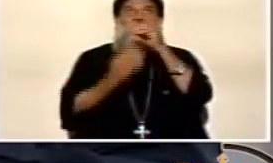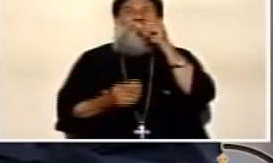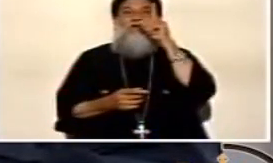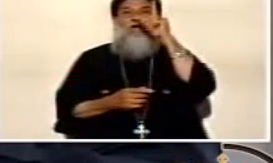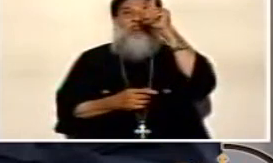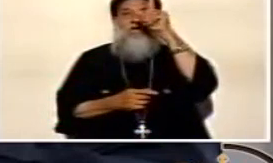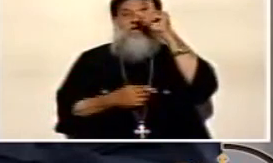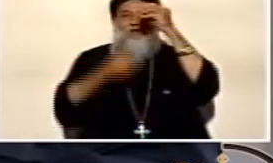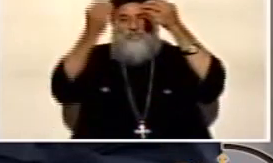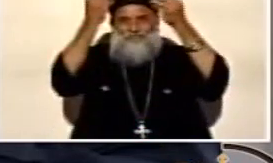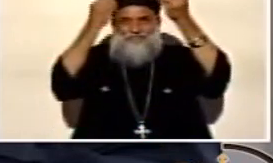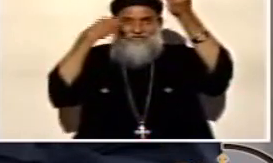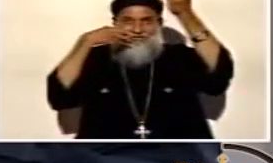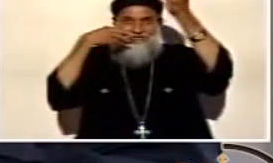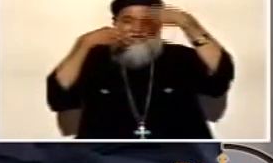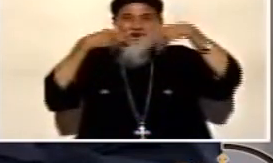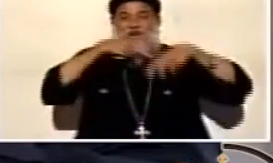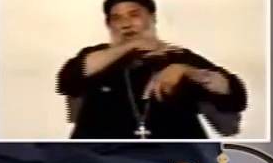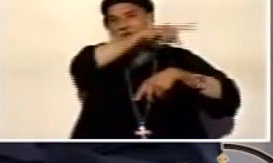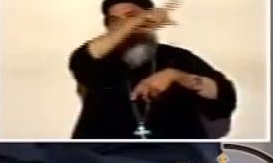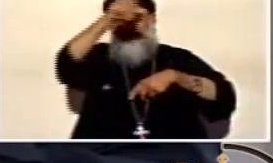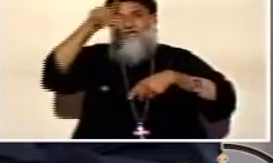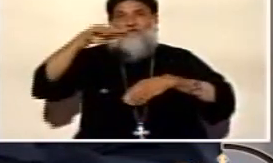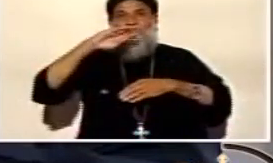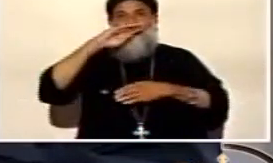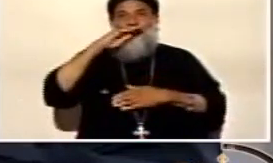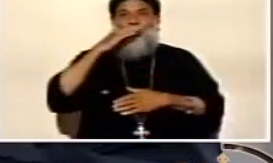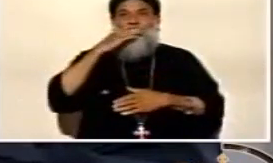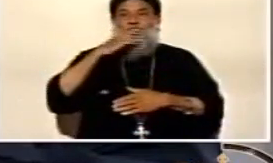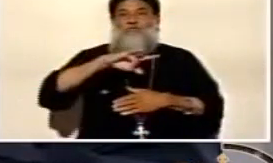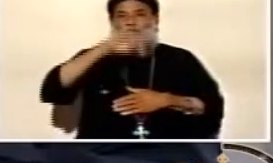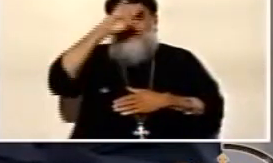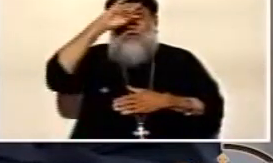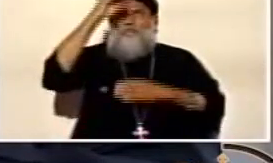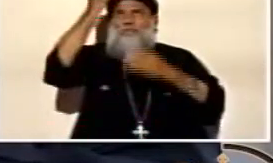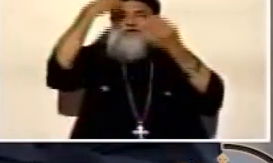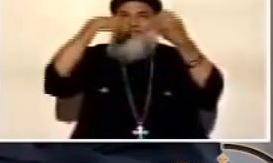فأنه منعم على غير الشاكرين والأشرار.